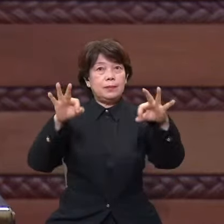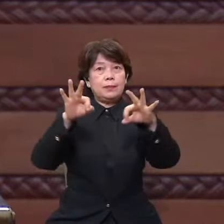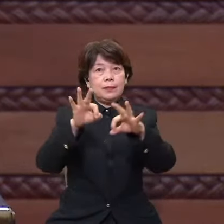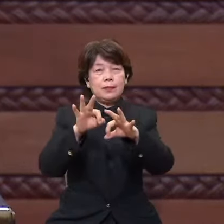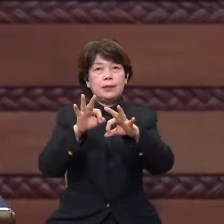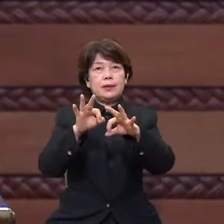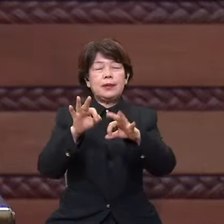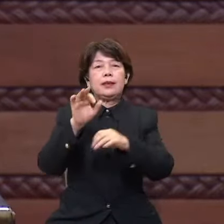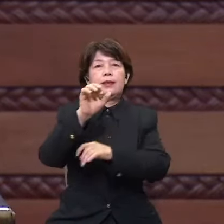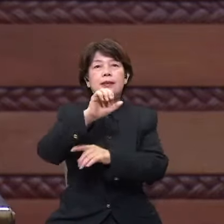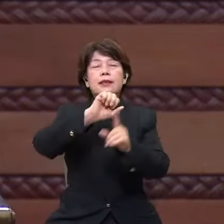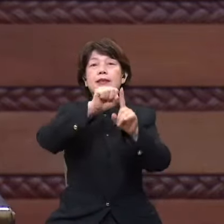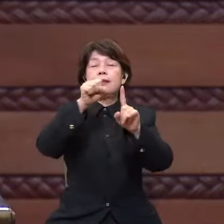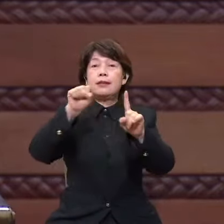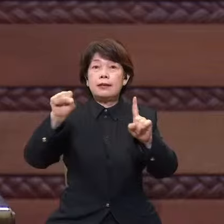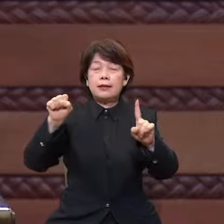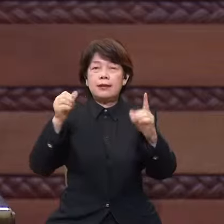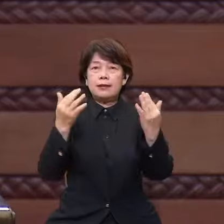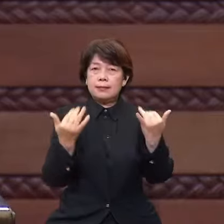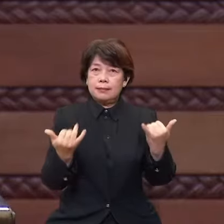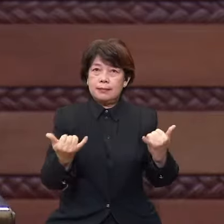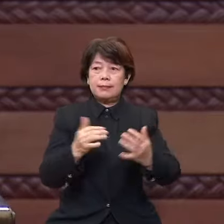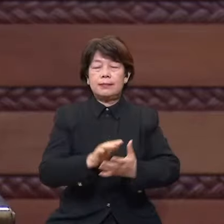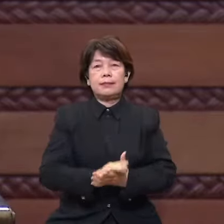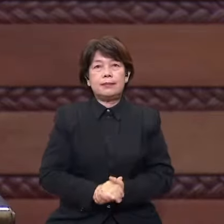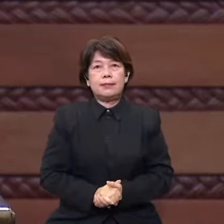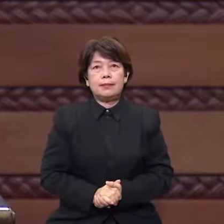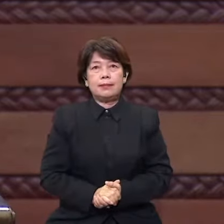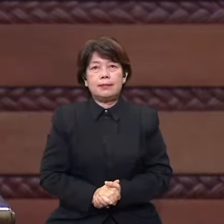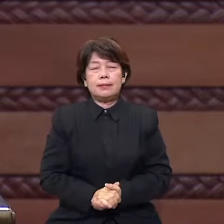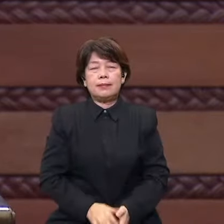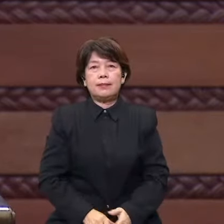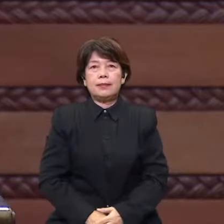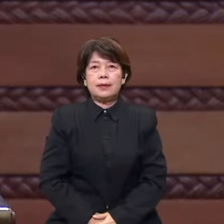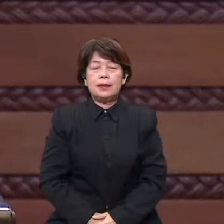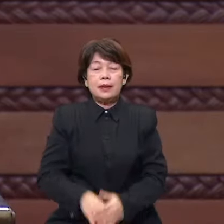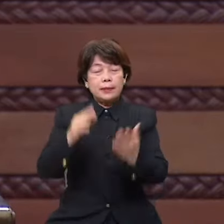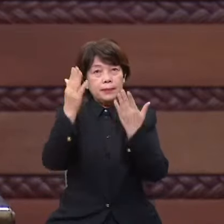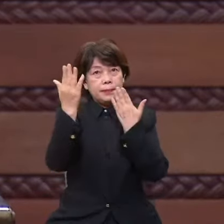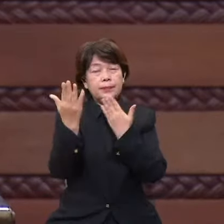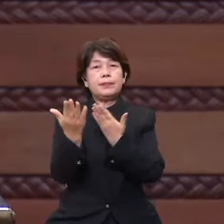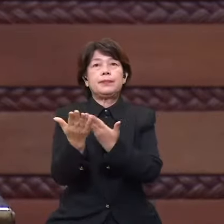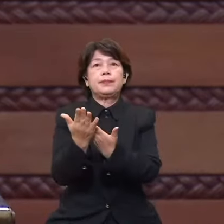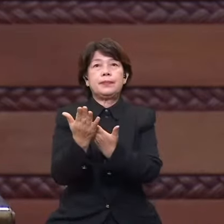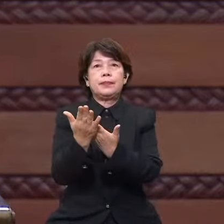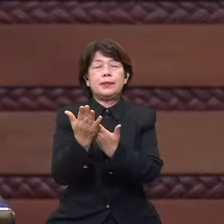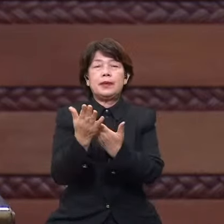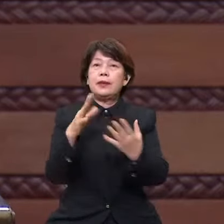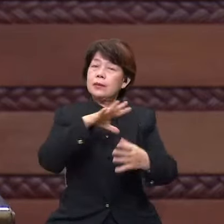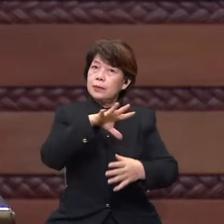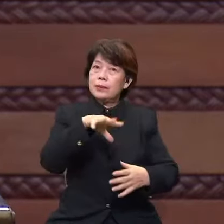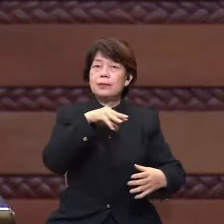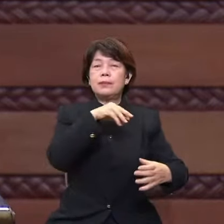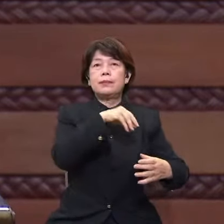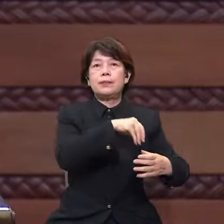Sandakan. Antara strategi yang dicadangkan termasuk